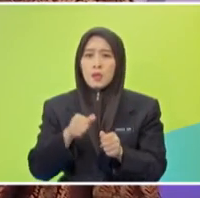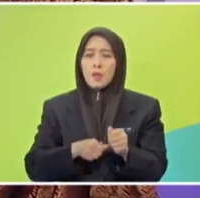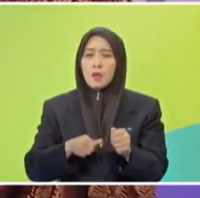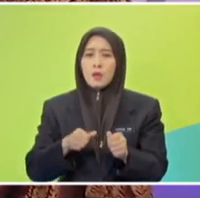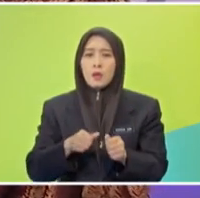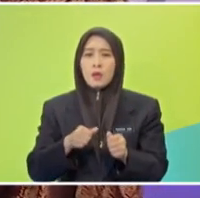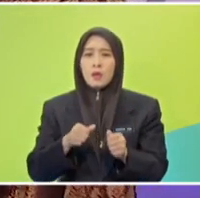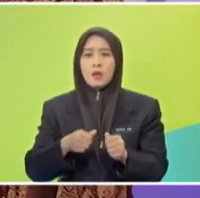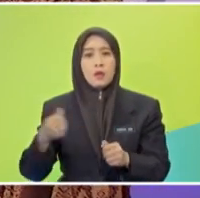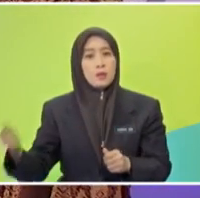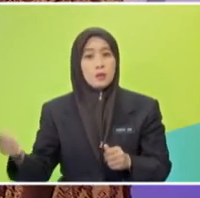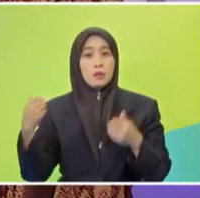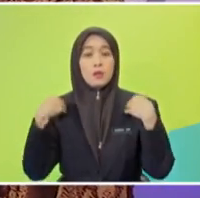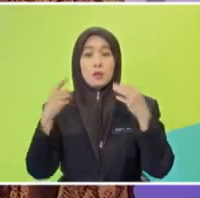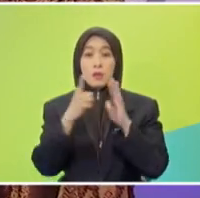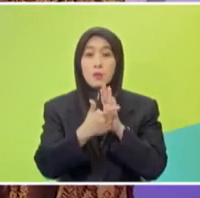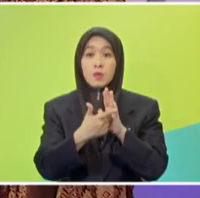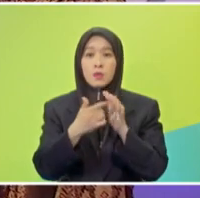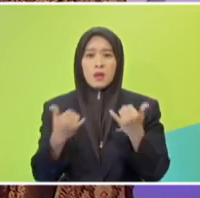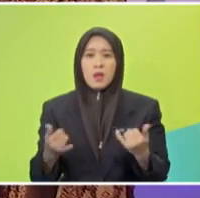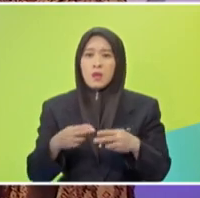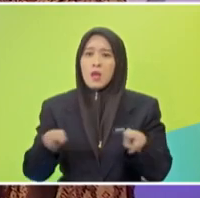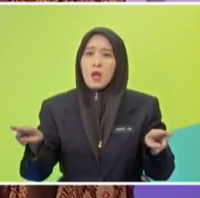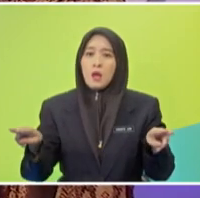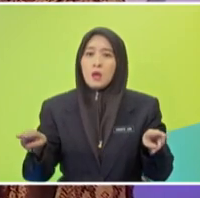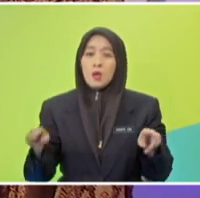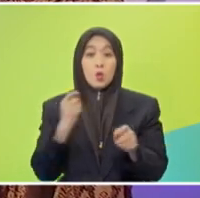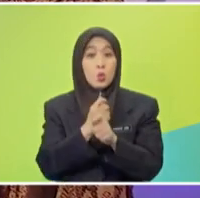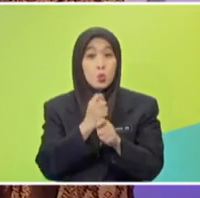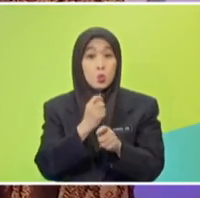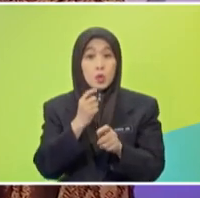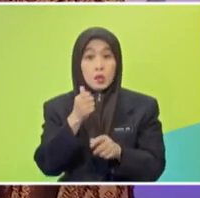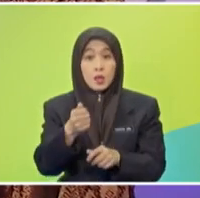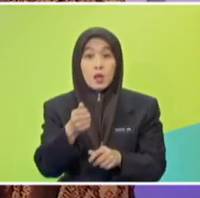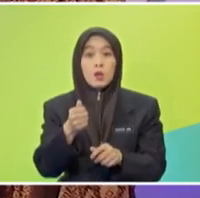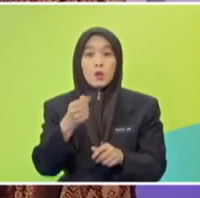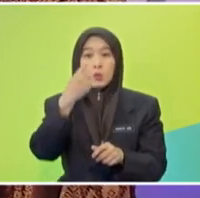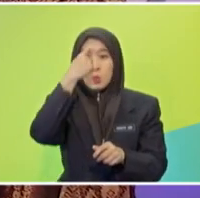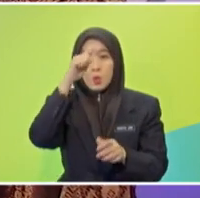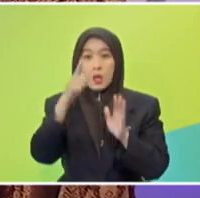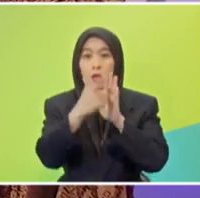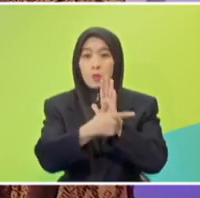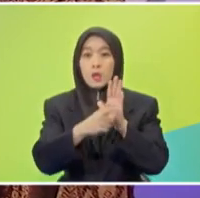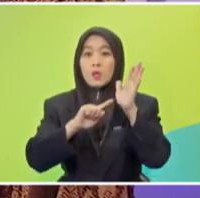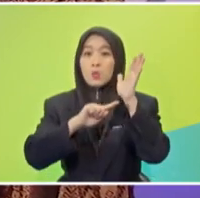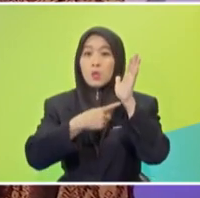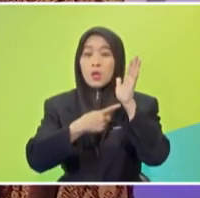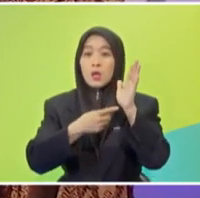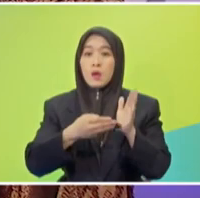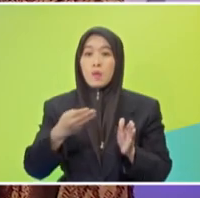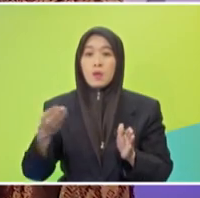jadi Tugas anda untuk melebar ke semula barang dan nama